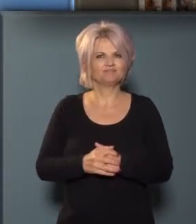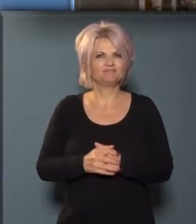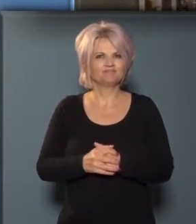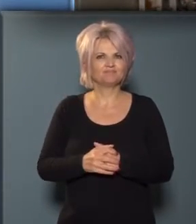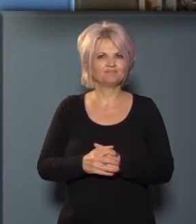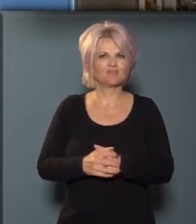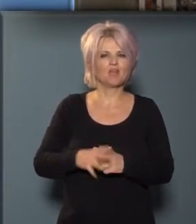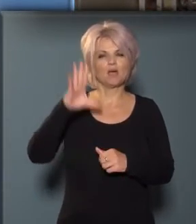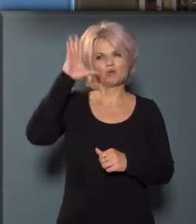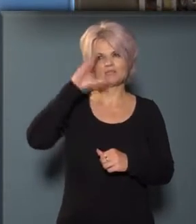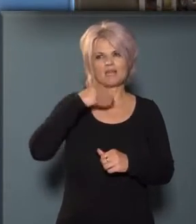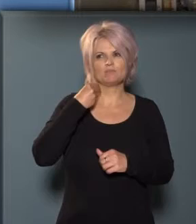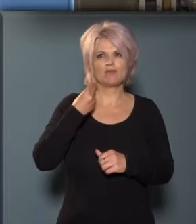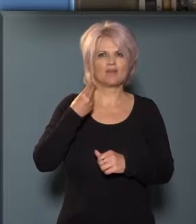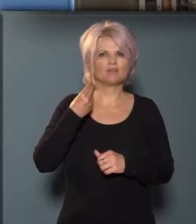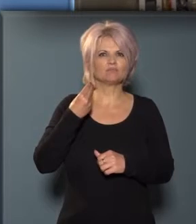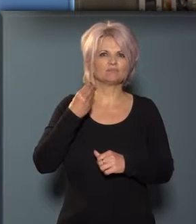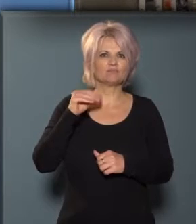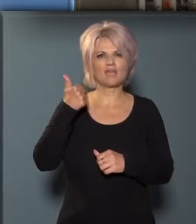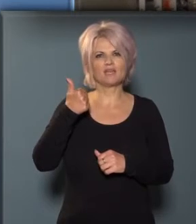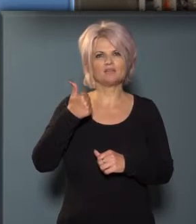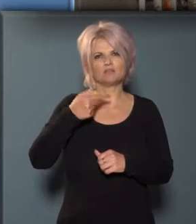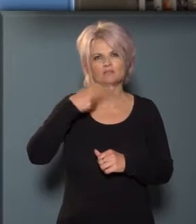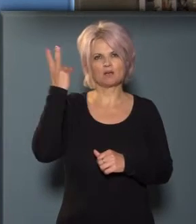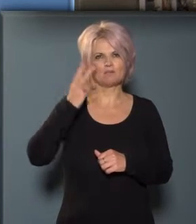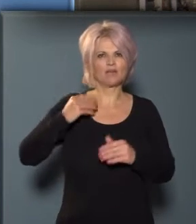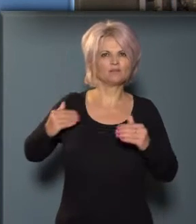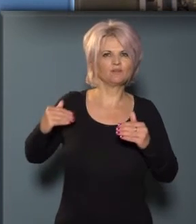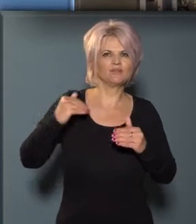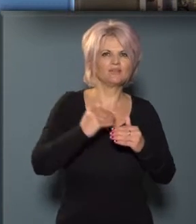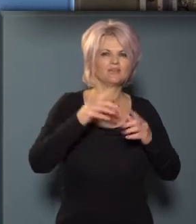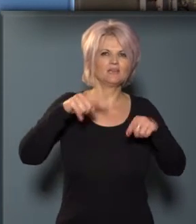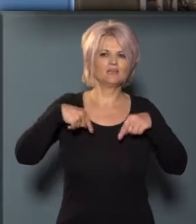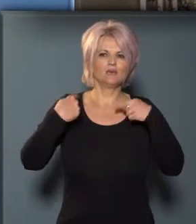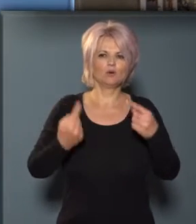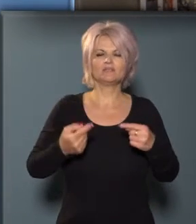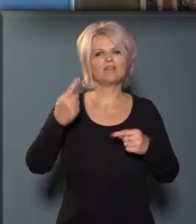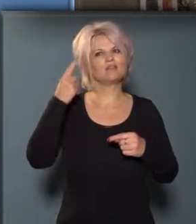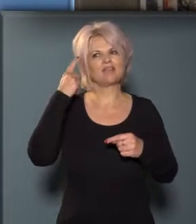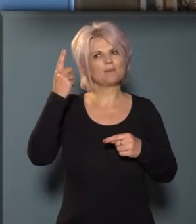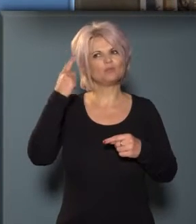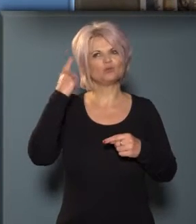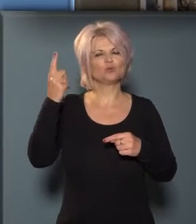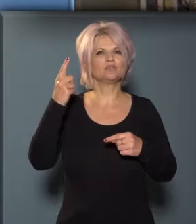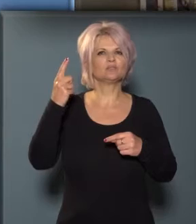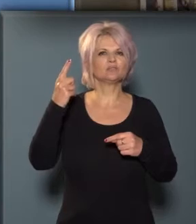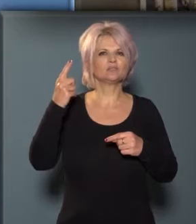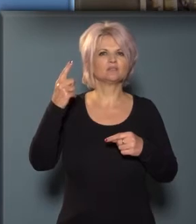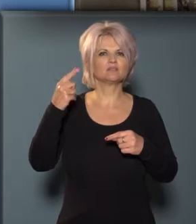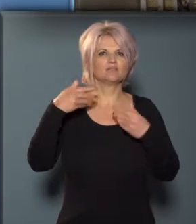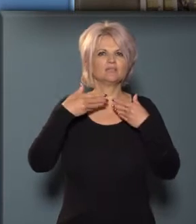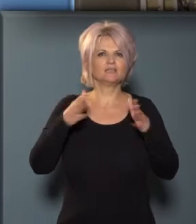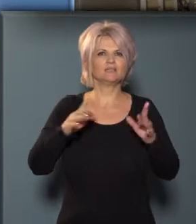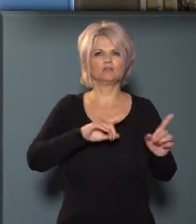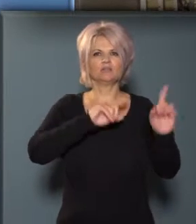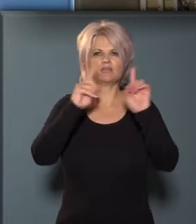az ember valamilyen pályát végigvisz, akkor utána nem tud valahol nyitottan odaállni a